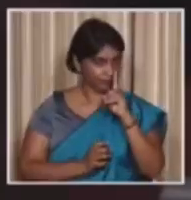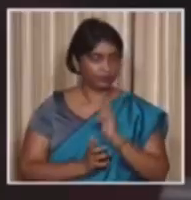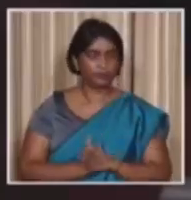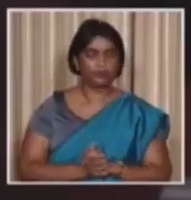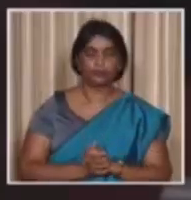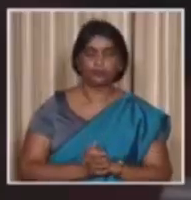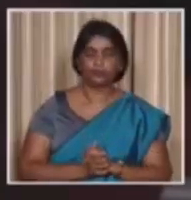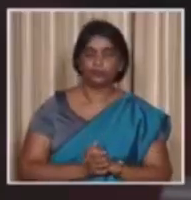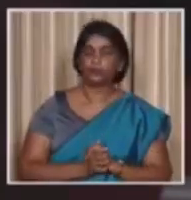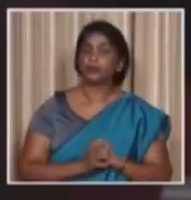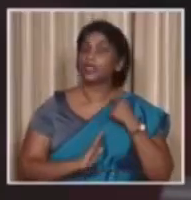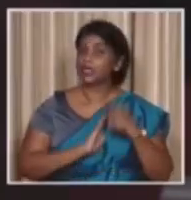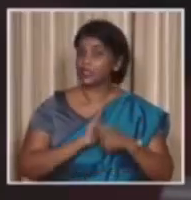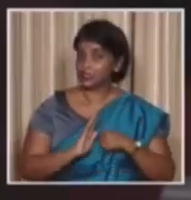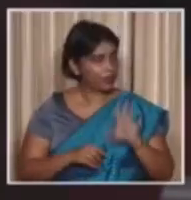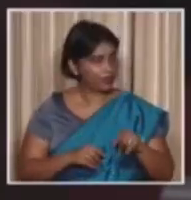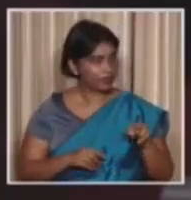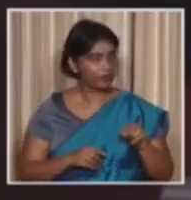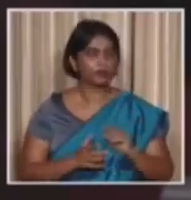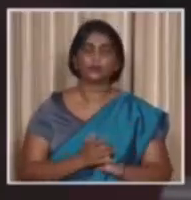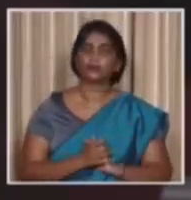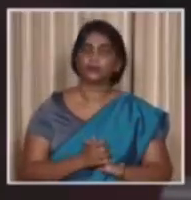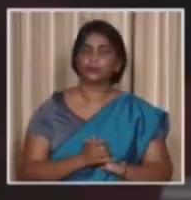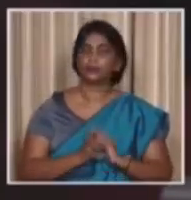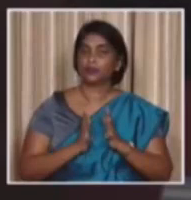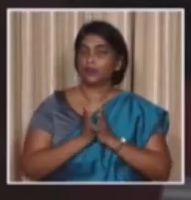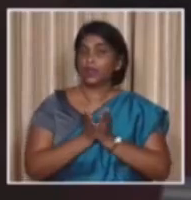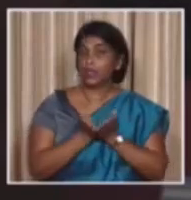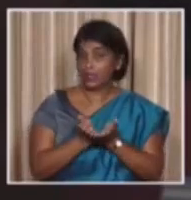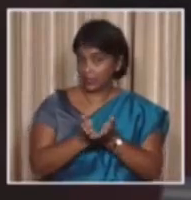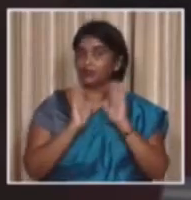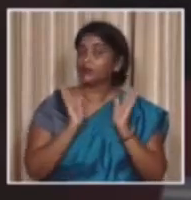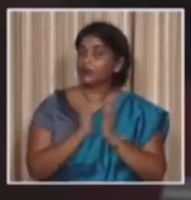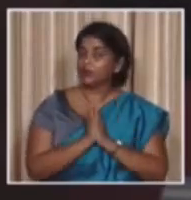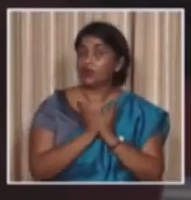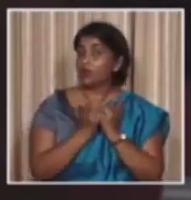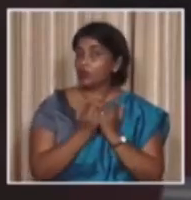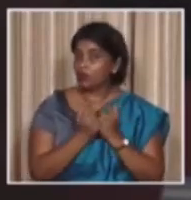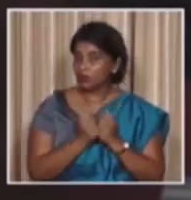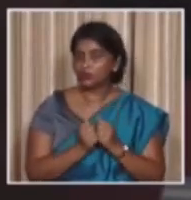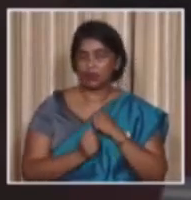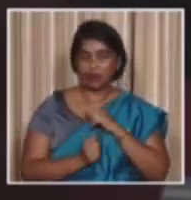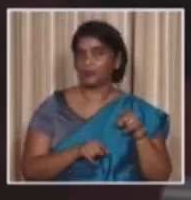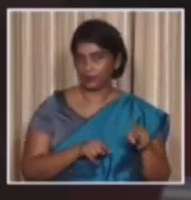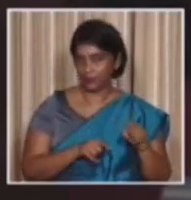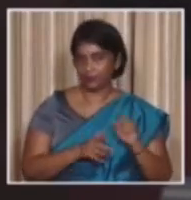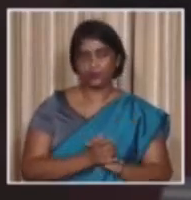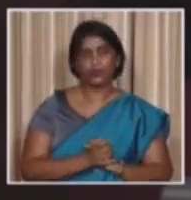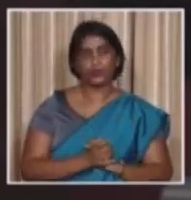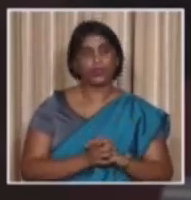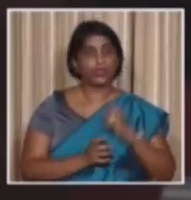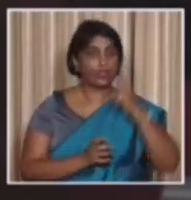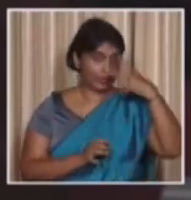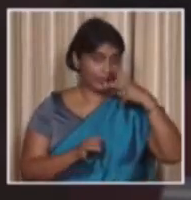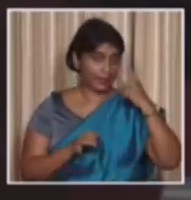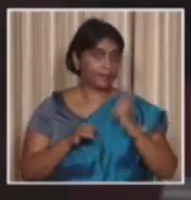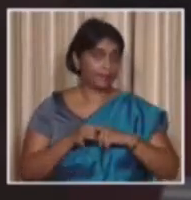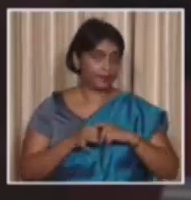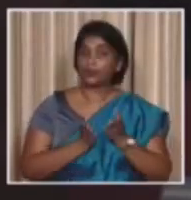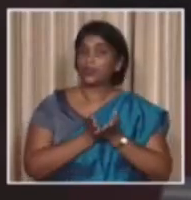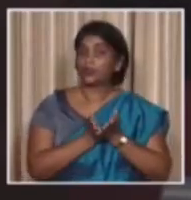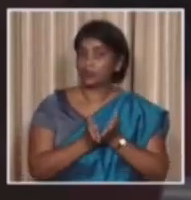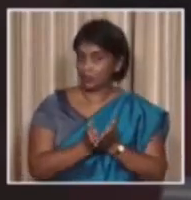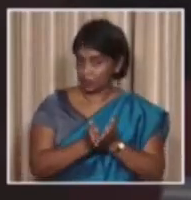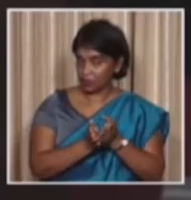நாள் மீன்பிடி படகுகளில் 3075 படகுகளில் செய்மதி தொழில்நுட்ப வசதிகள் இருப்பதாகவும் படகுகளை கண்காணிப்பதற்கென புதிய கண்காணிப்பு